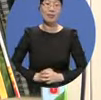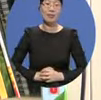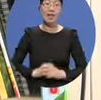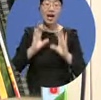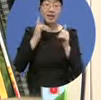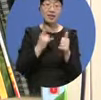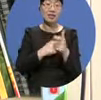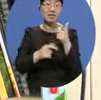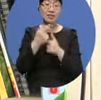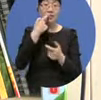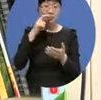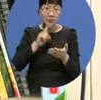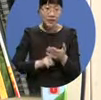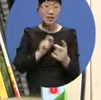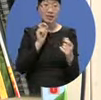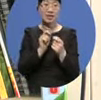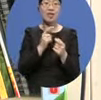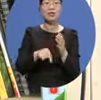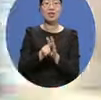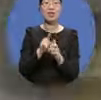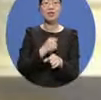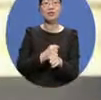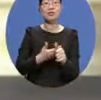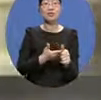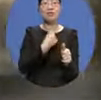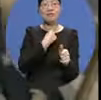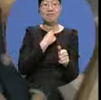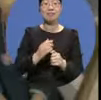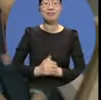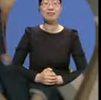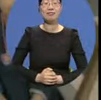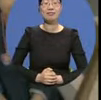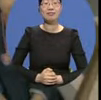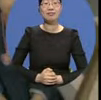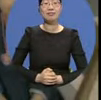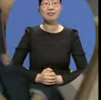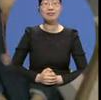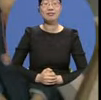좀 더 쉽게 다가갈 수 있게끔 해주고 싶었어요.